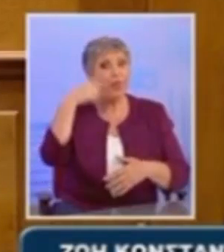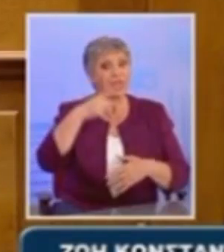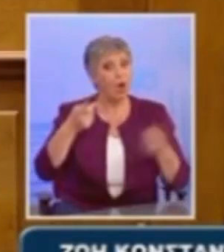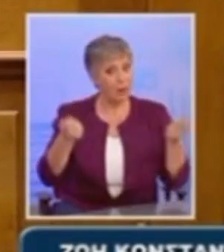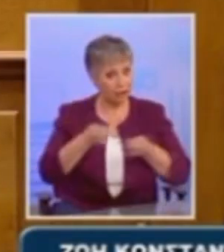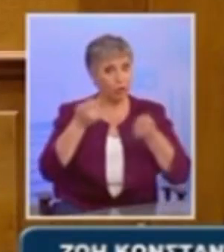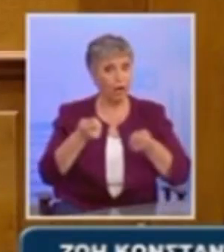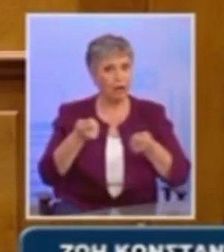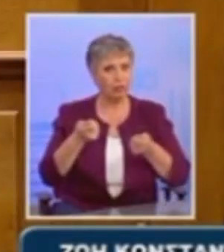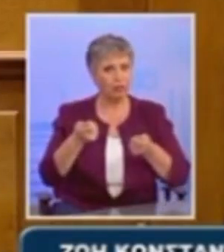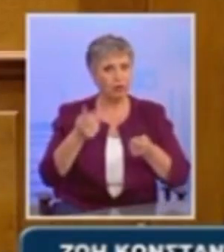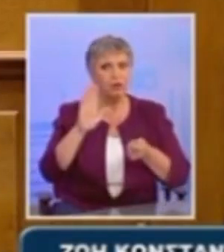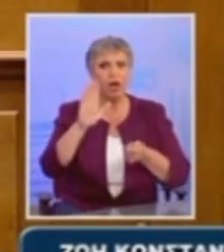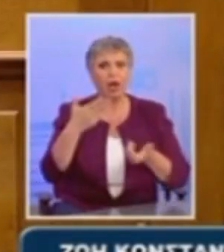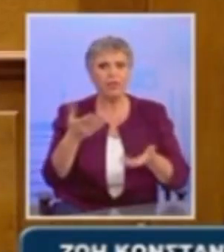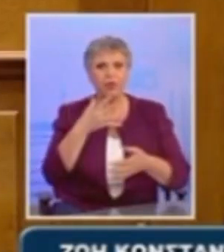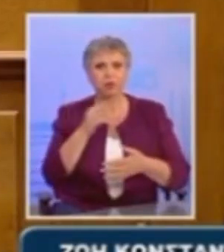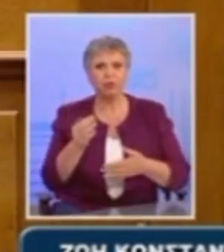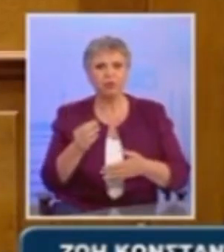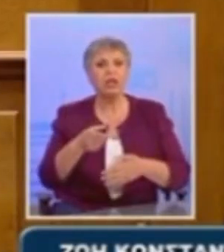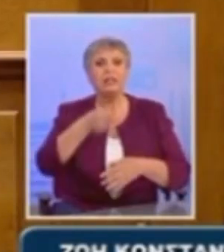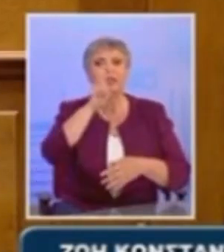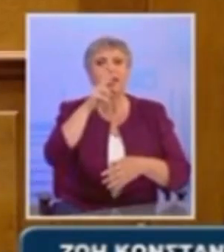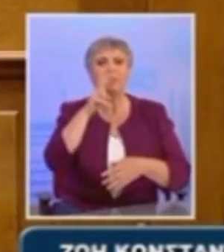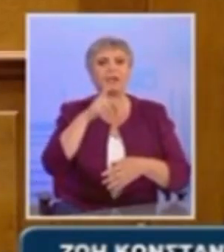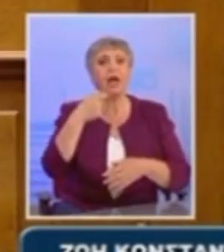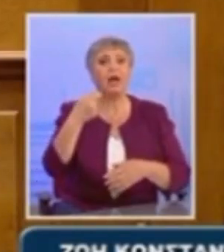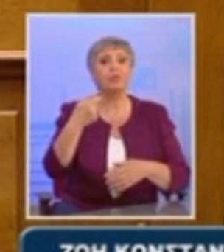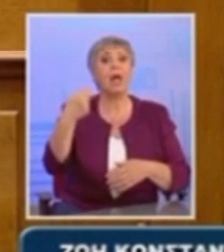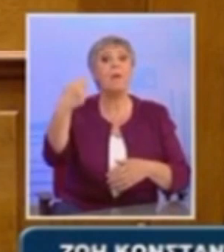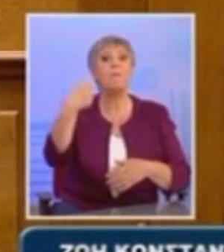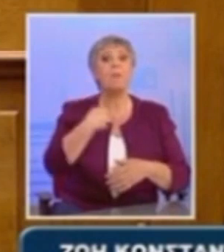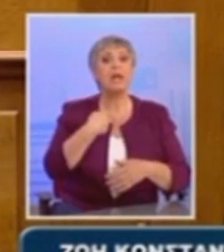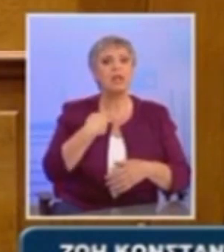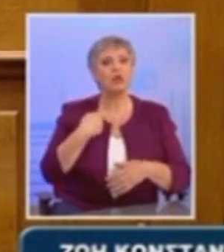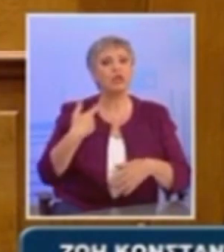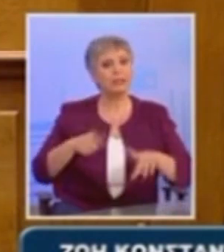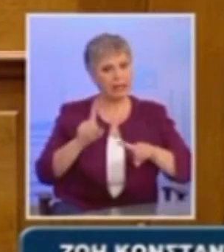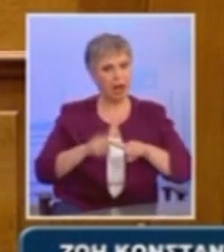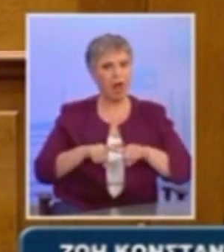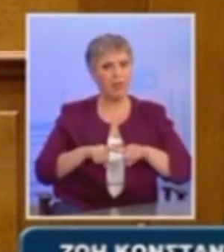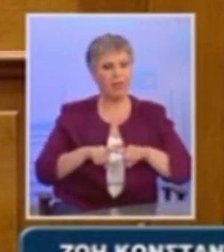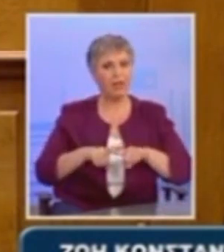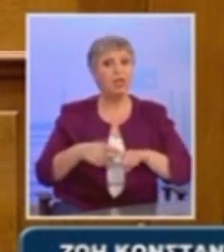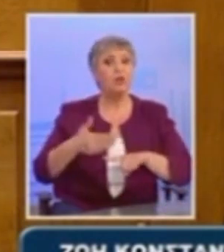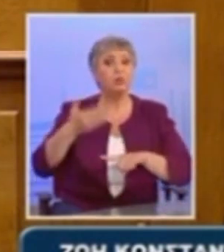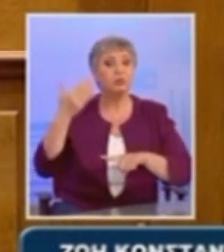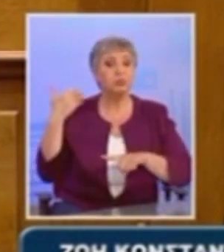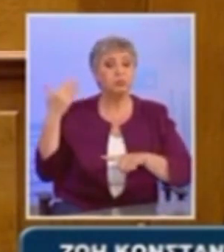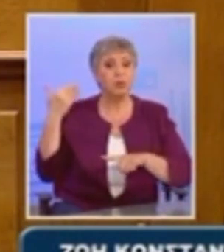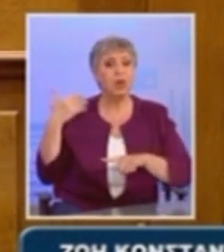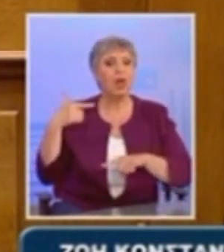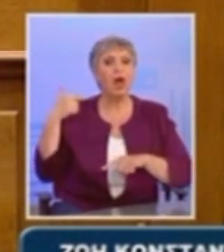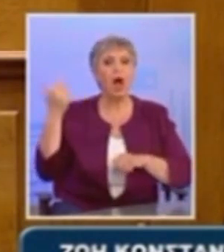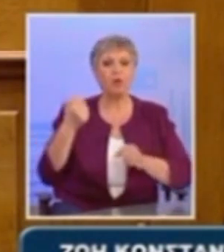Η Γερμανία δεν έχει μέχρι σήμερα καταβάλει τις οφειλές της προς τη μικρή και αντιστεκόμενη Ελλάδα που ταυτίστηκε με